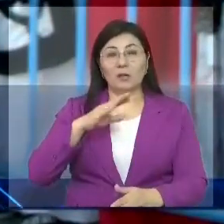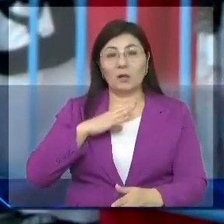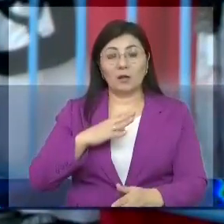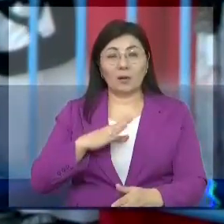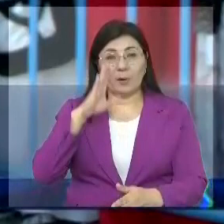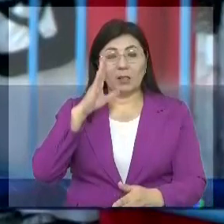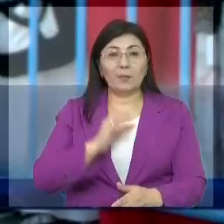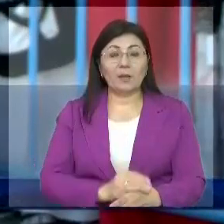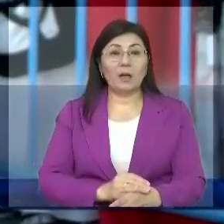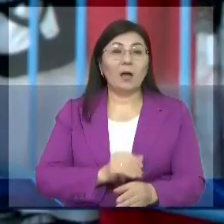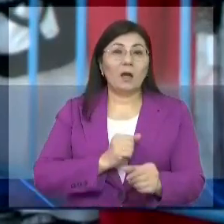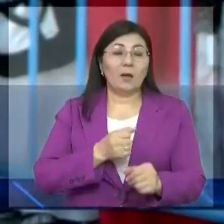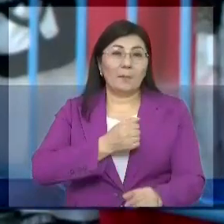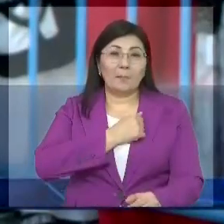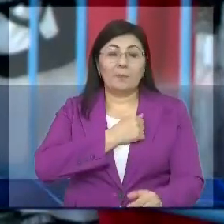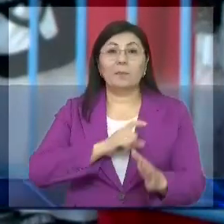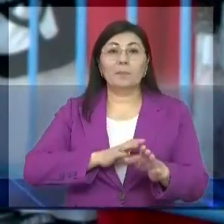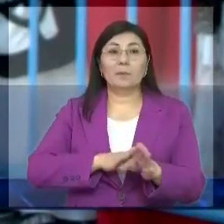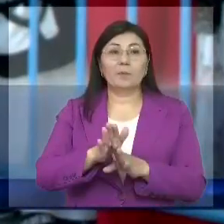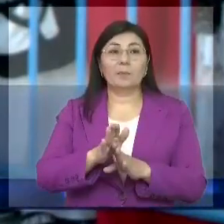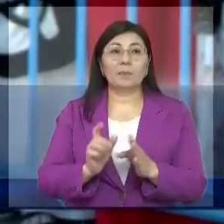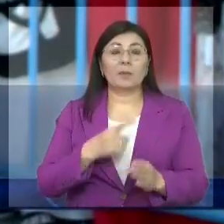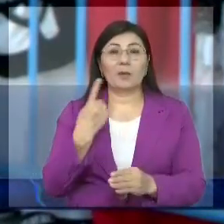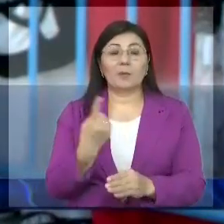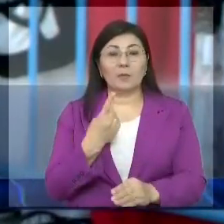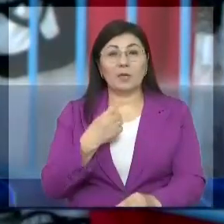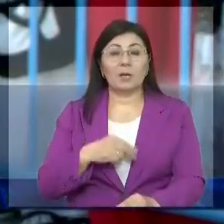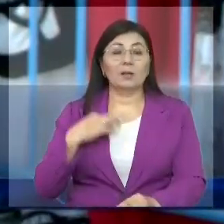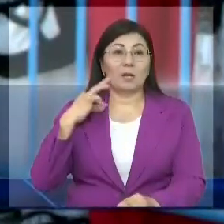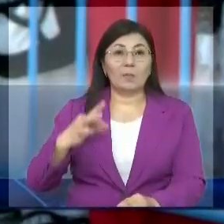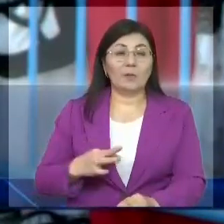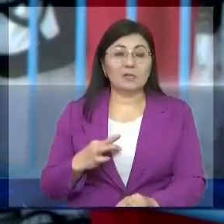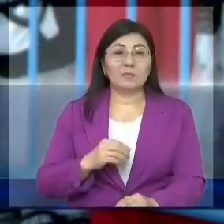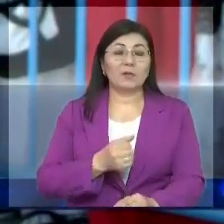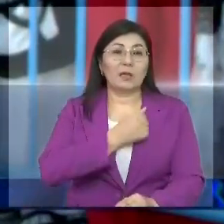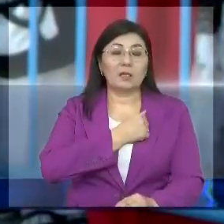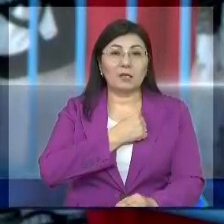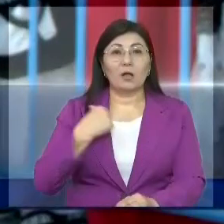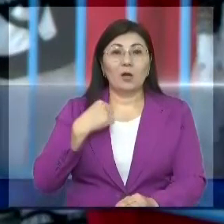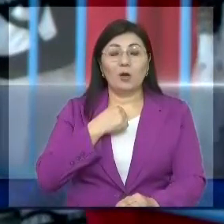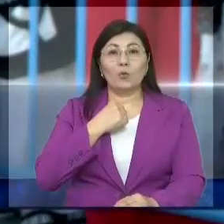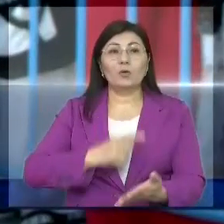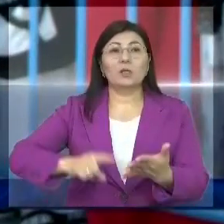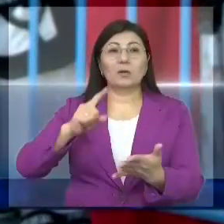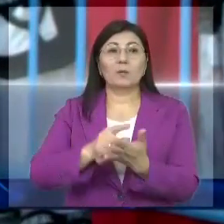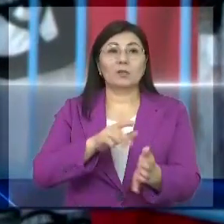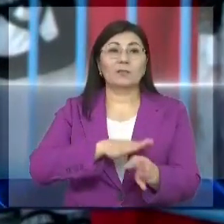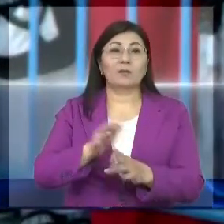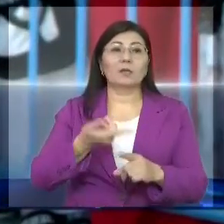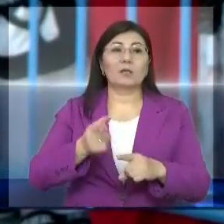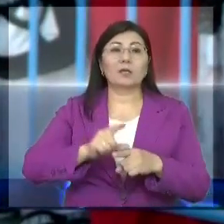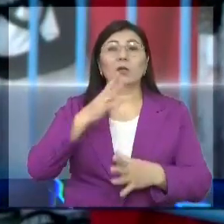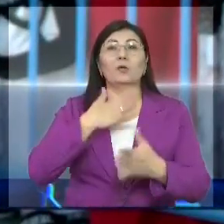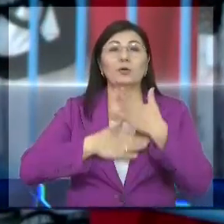Айдан Ерқуанысов. Бүгін жалғыз ұлым әскер қатарына келіп өзінің азаматтық борышын өтеп жатқанына өте